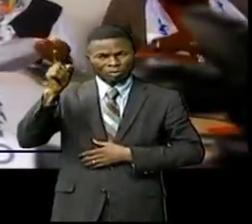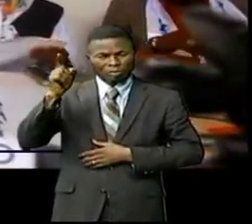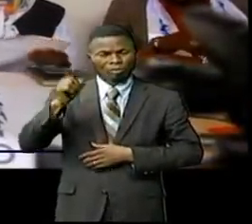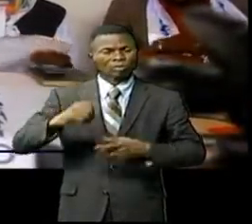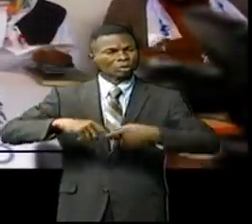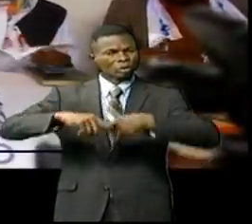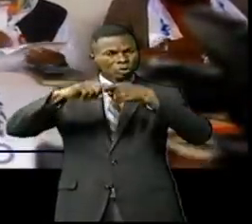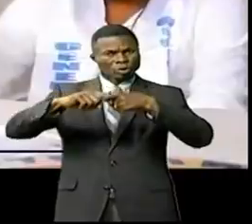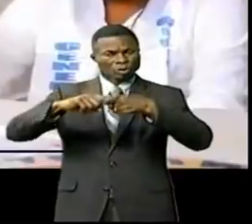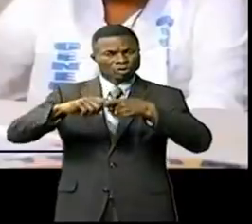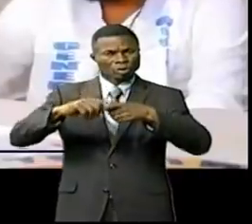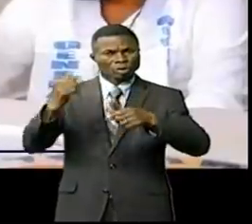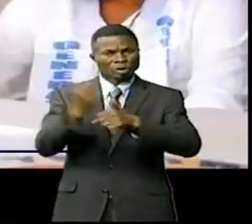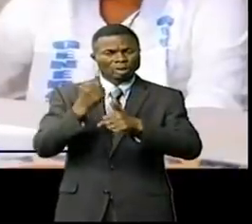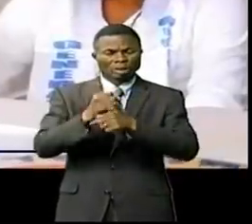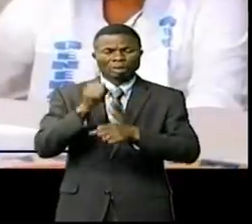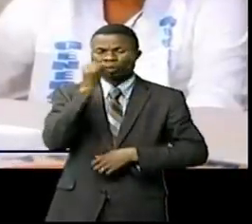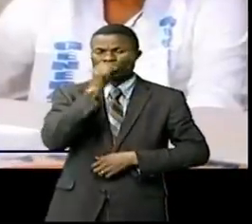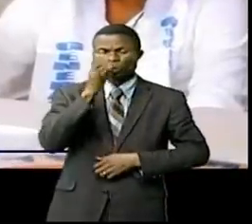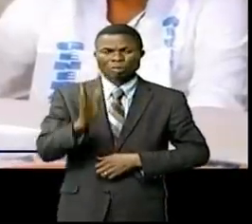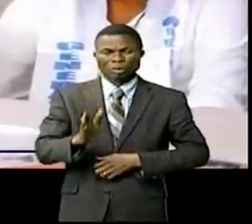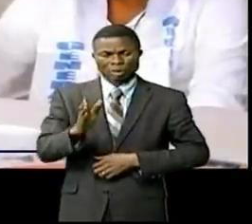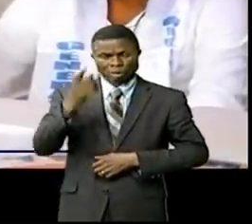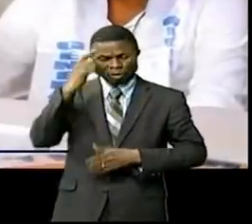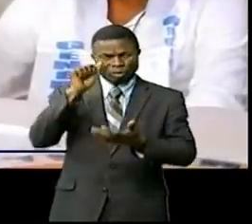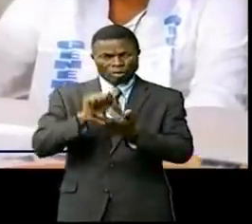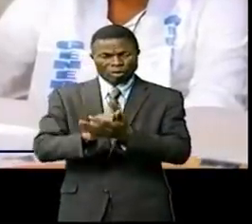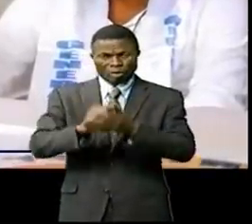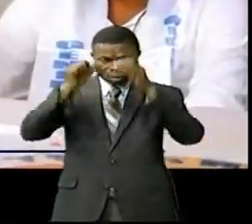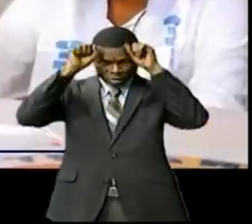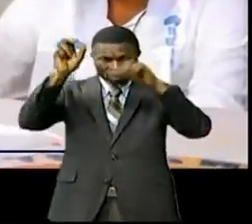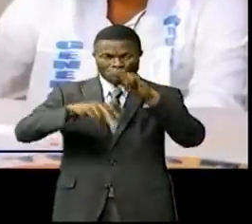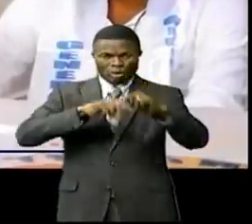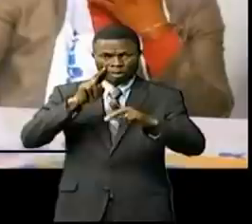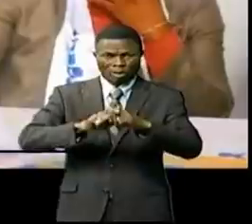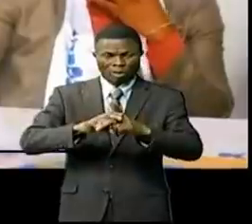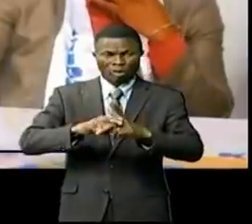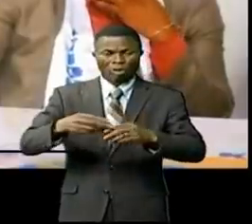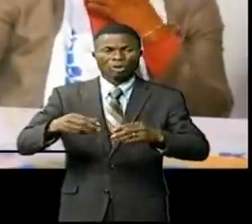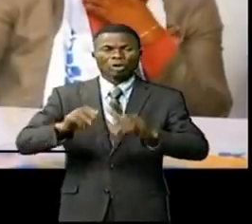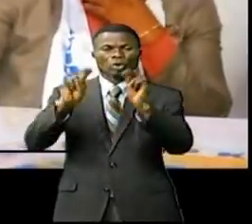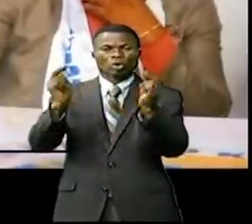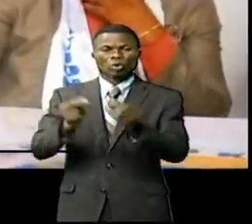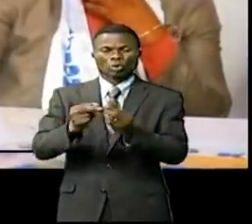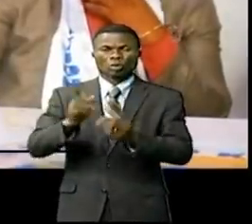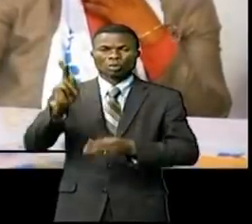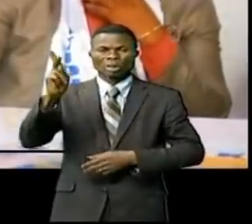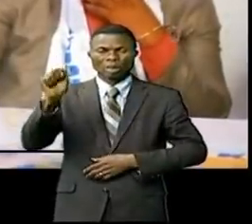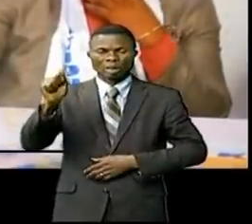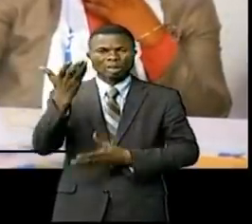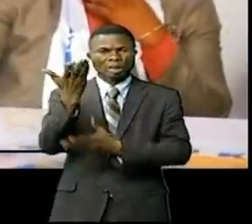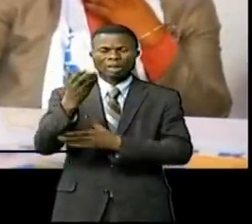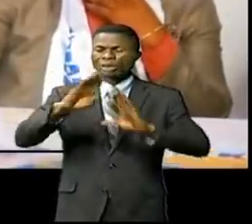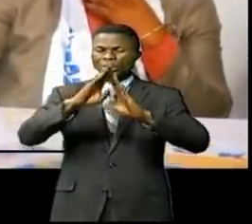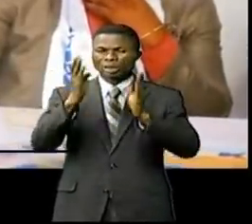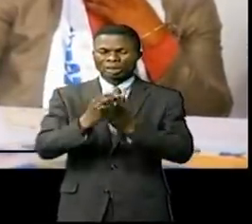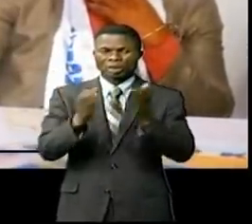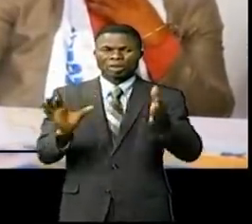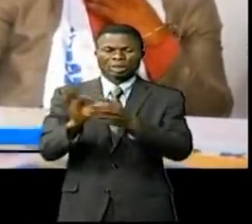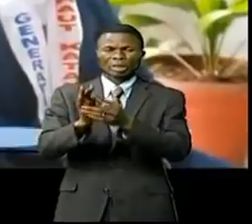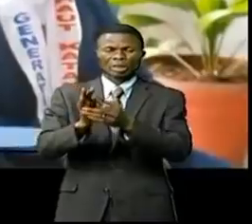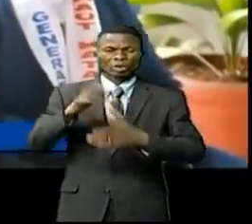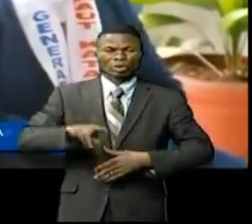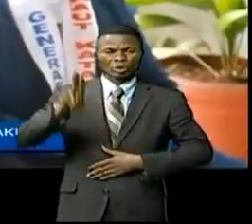interdisant de production musicale. Pour clore, le président national de la génération 4 appelle les acteurs majeurs de l'Union sacrée